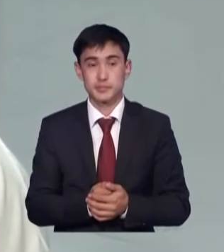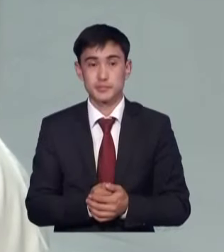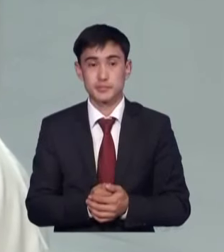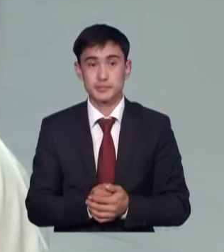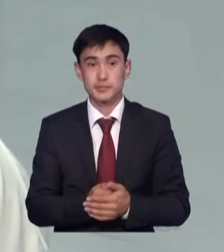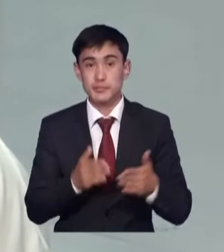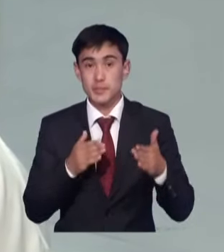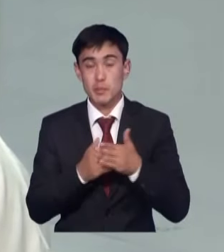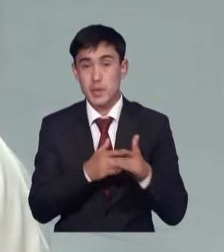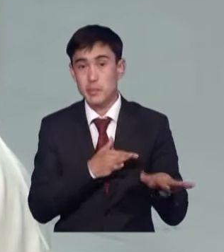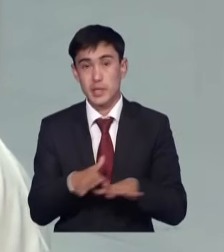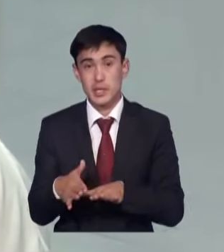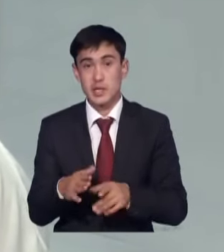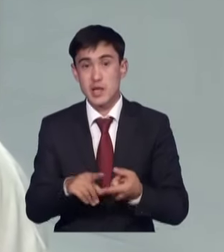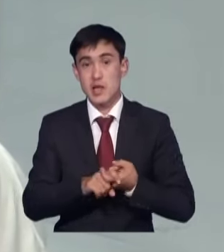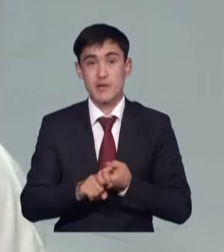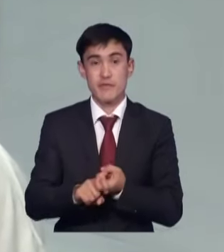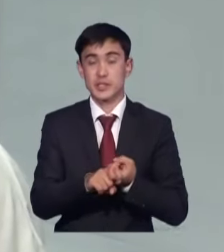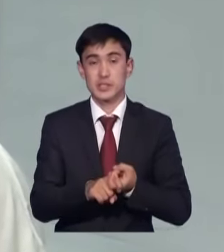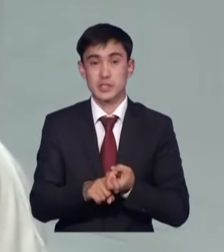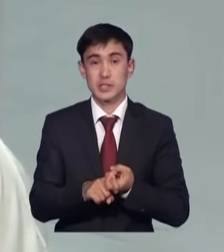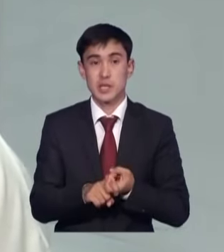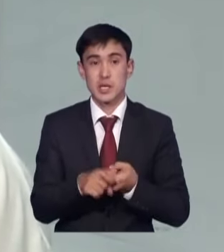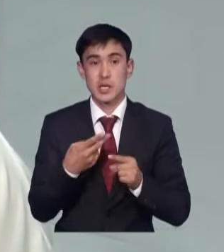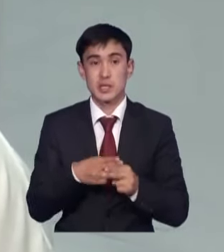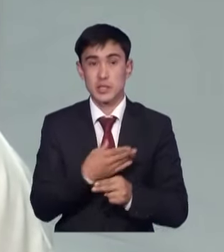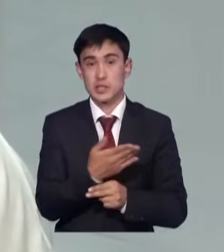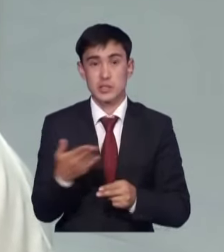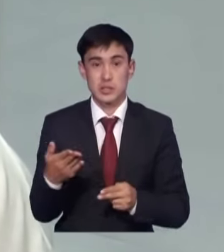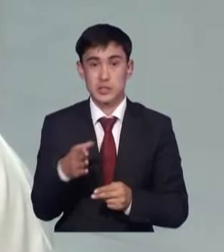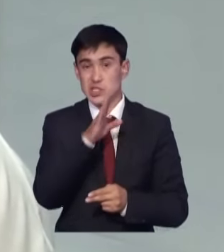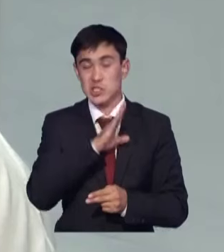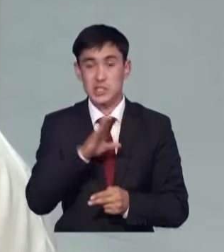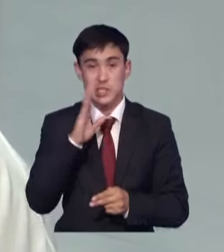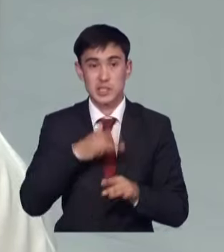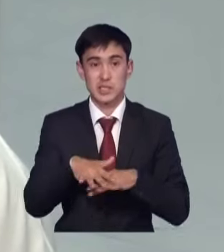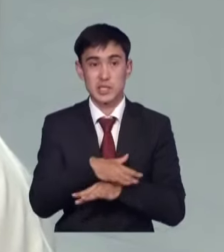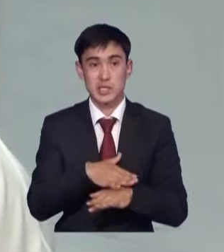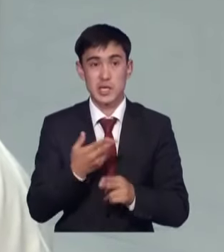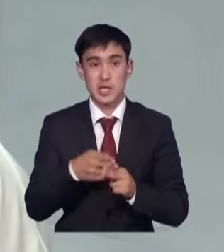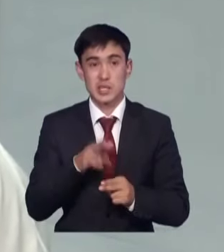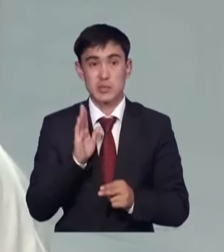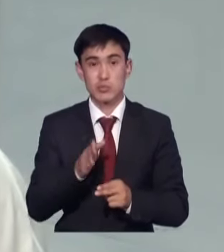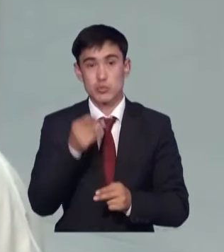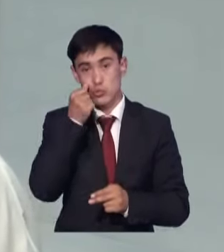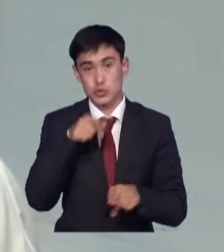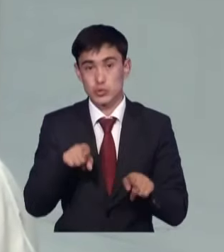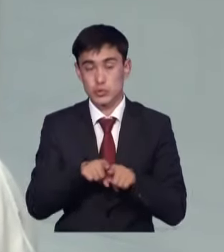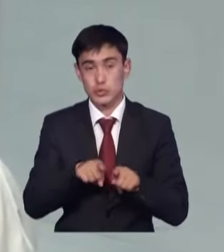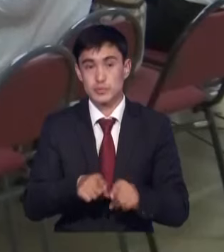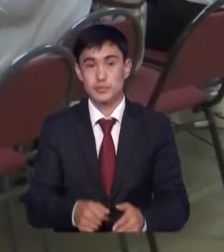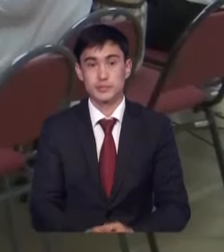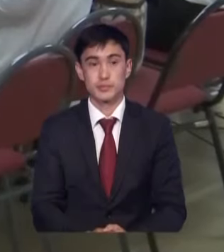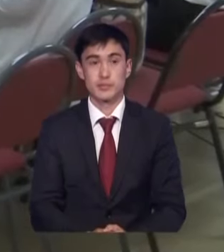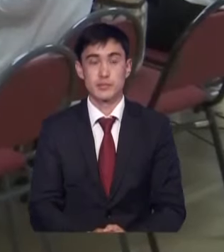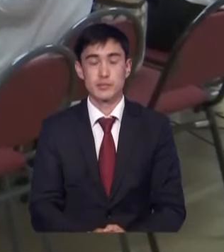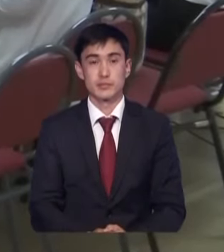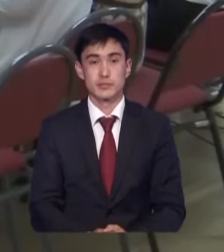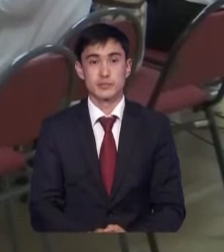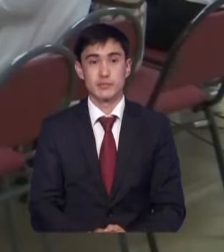меры предохранения и инфекции передаваемых путей, это касается не только женское население, это касается и мужское население.